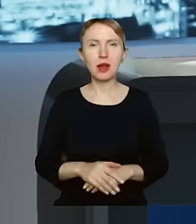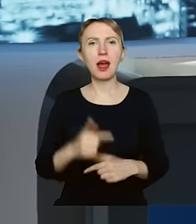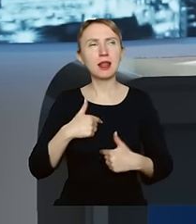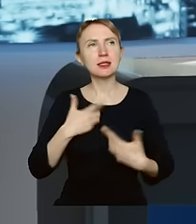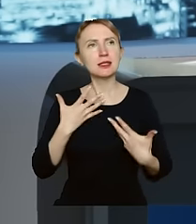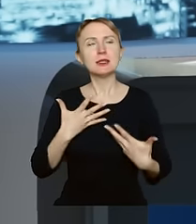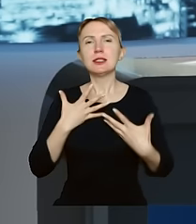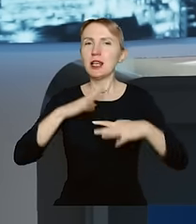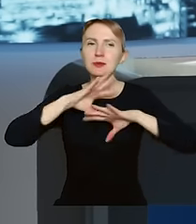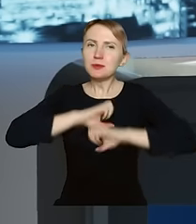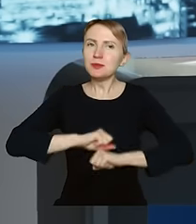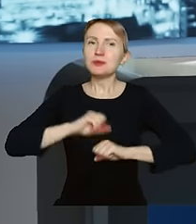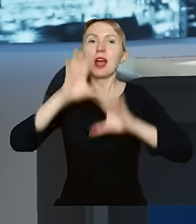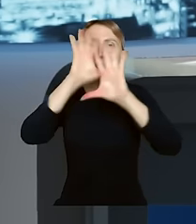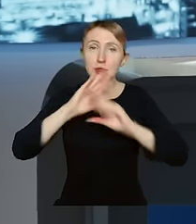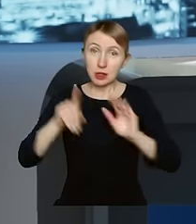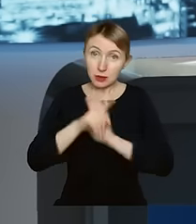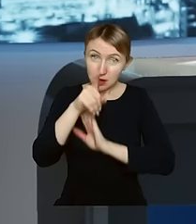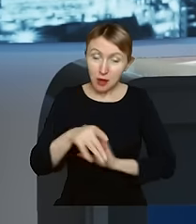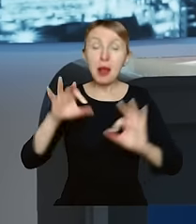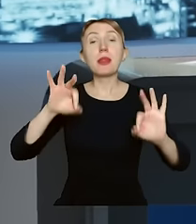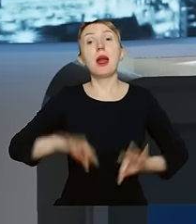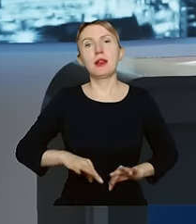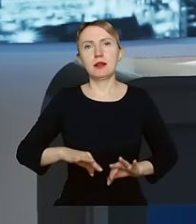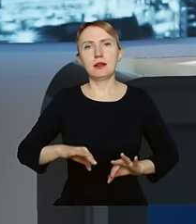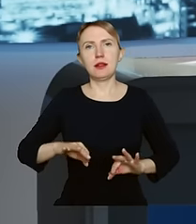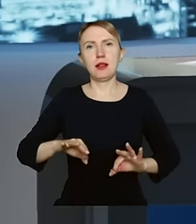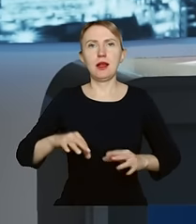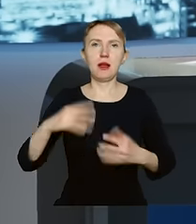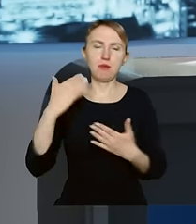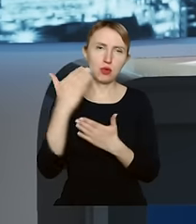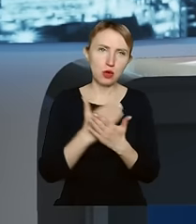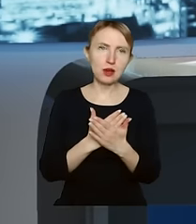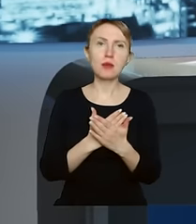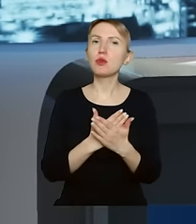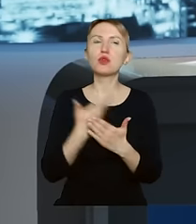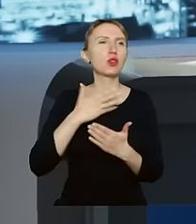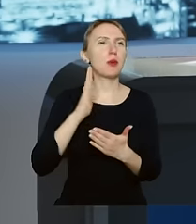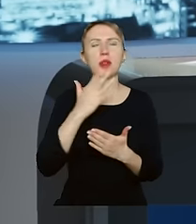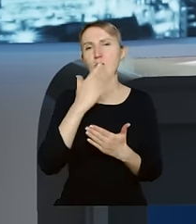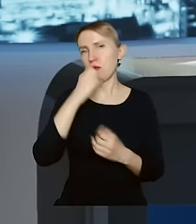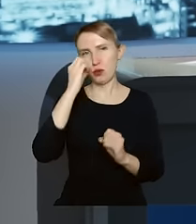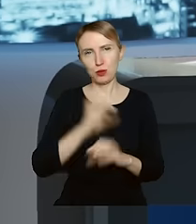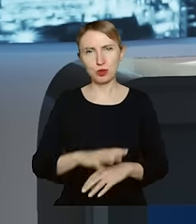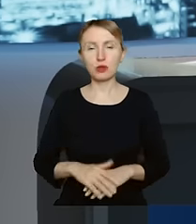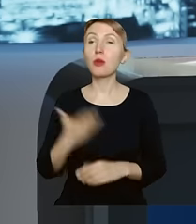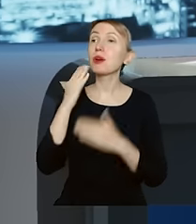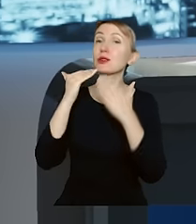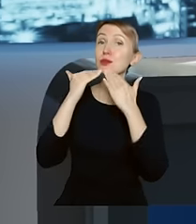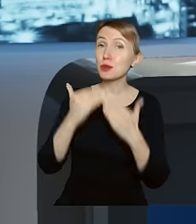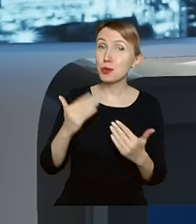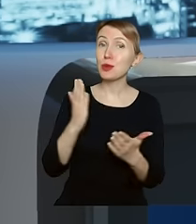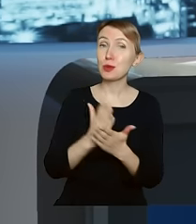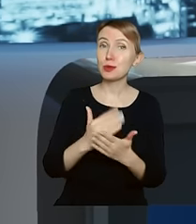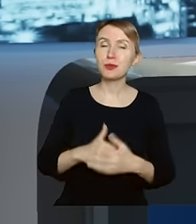ale z szacunku dla pana i dla pana redakcji. Pięknie, dziękuję za to. Nie będę. Bardzo uprzejmie dziękuję, bo mamy już wystarczająco. A